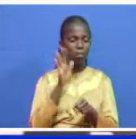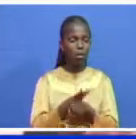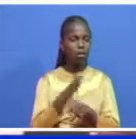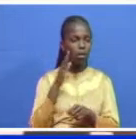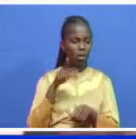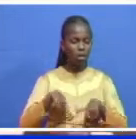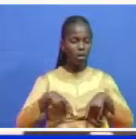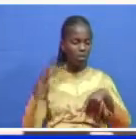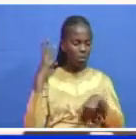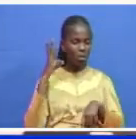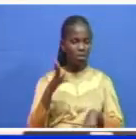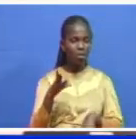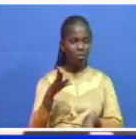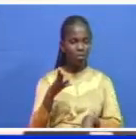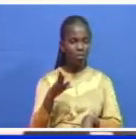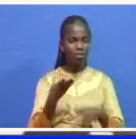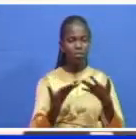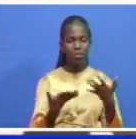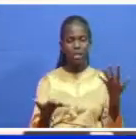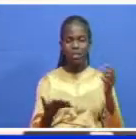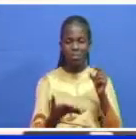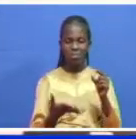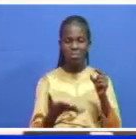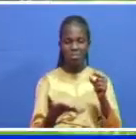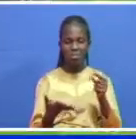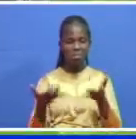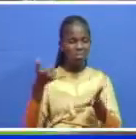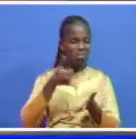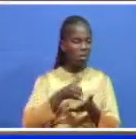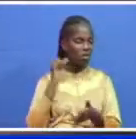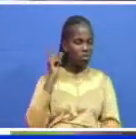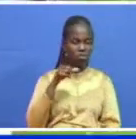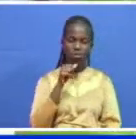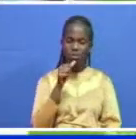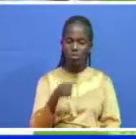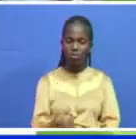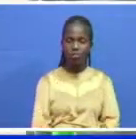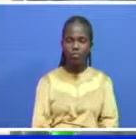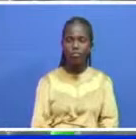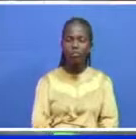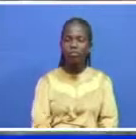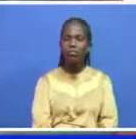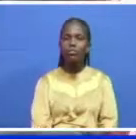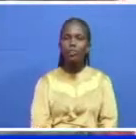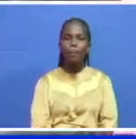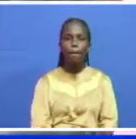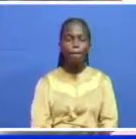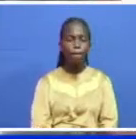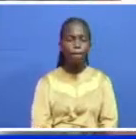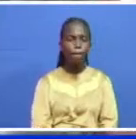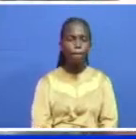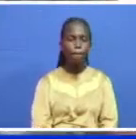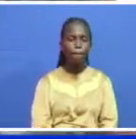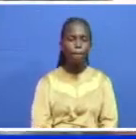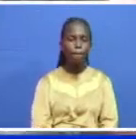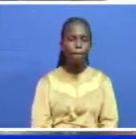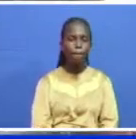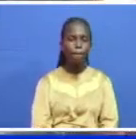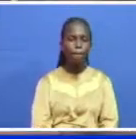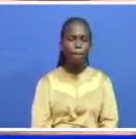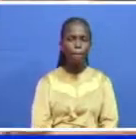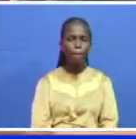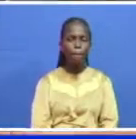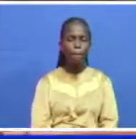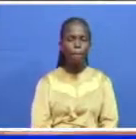inahitaji tusijiingize kwa vitu vidogo vidogo kama vile. Ngilivotea Vilingi wa Mauvoo kuma kaunti ya Mombasa, niita wa